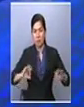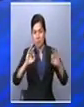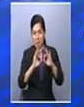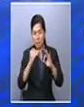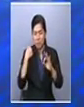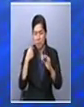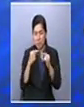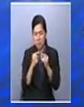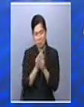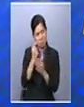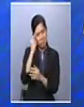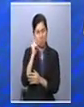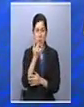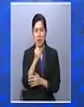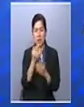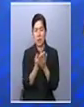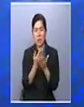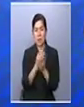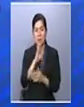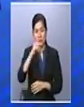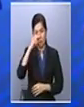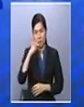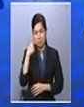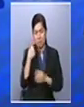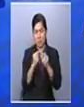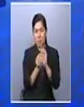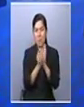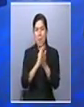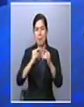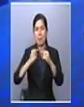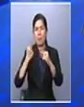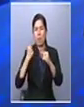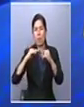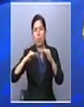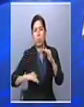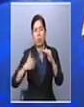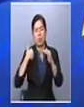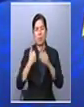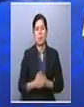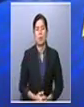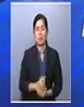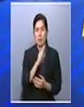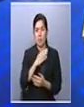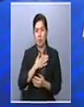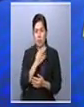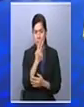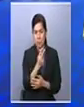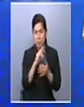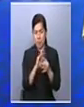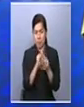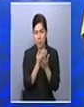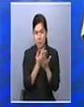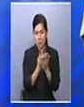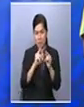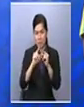ผลนะคะทำให้ทิศทางของค่าเงินบาทนั้นมีทิศทางของการอ่อนค่ามากไปกว่านี้นะคะในขณะเดียวกันถ้าเราไปมองสกุลเงินต่างๆของโล